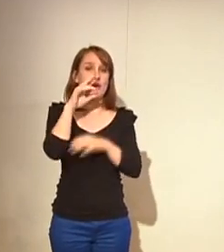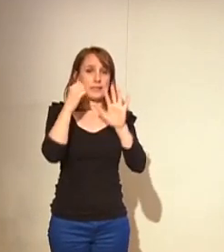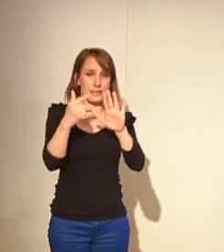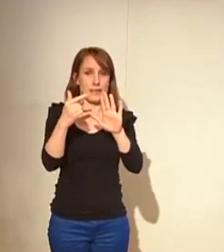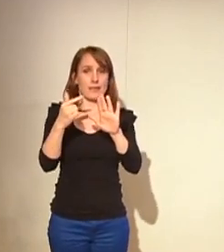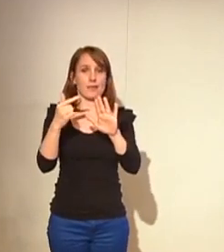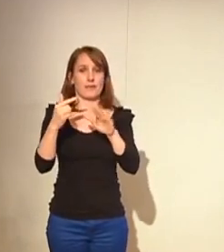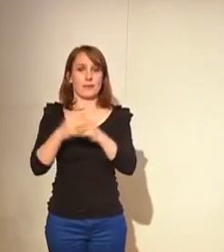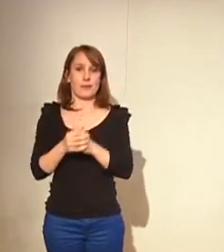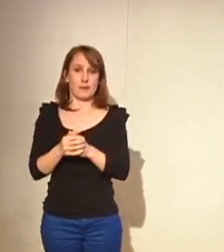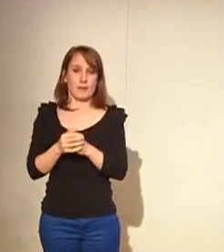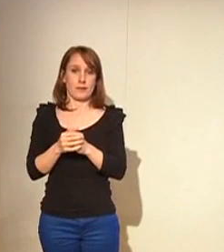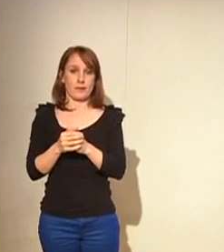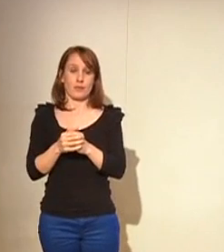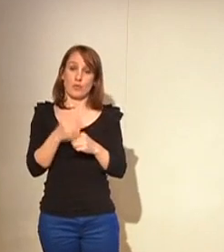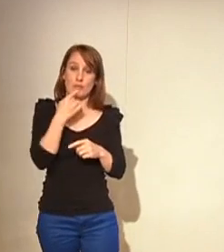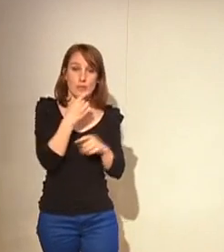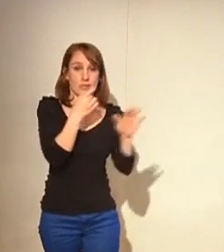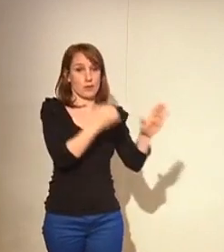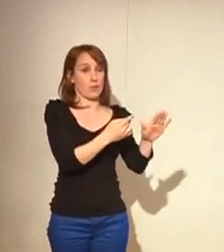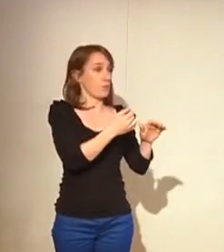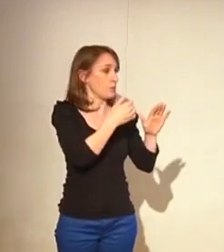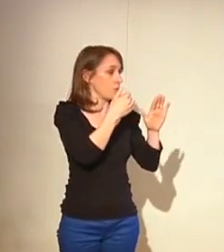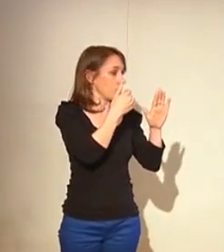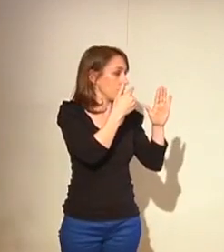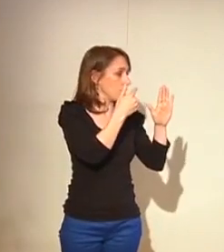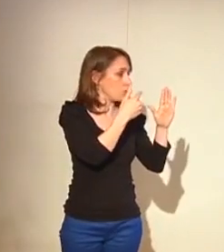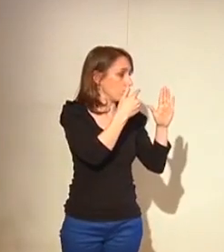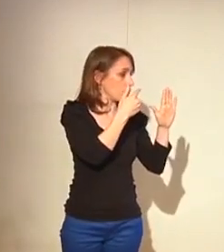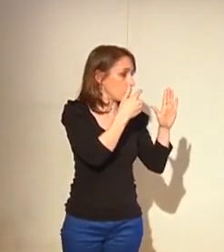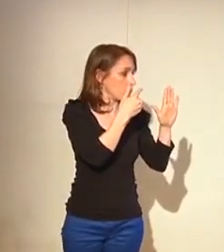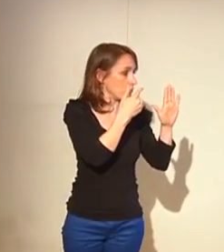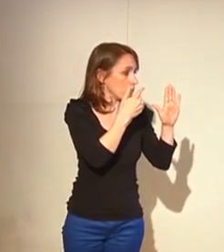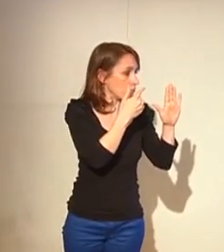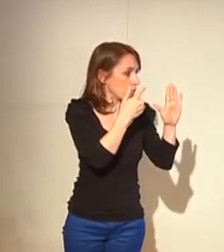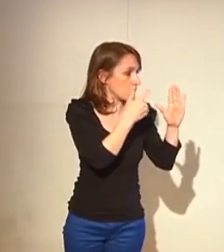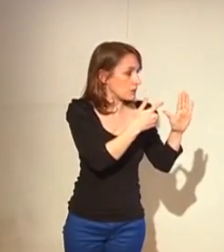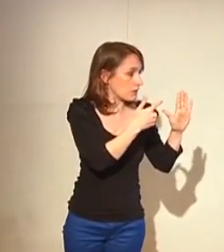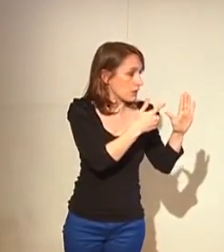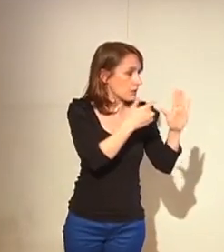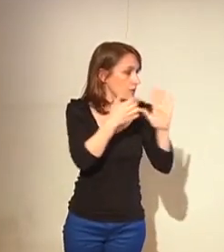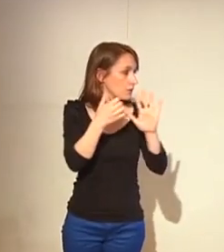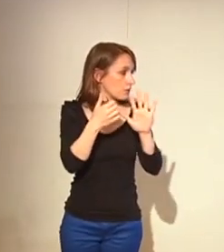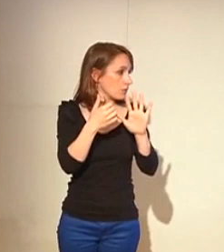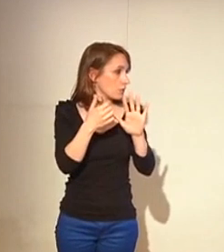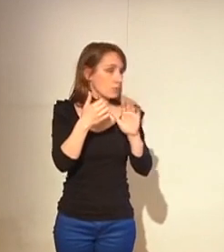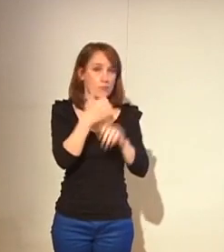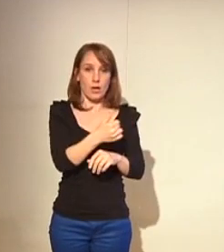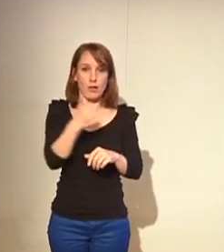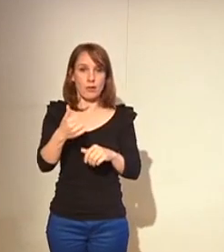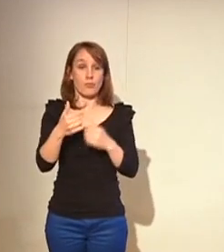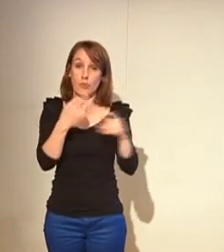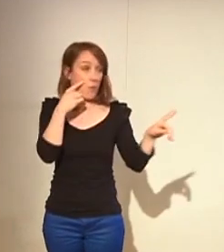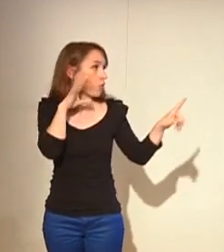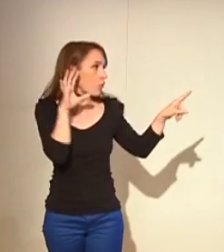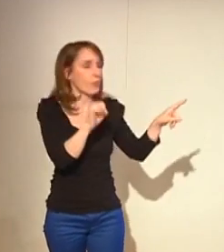RGP et un umpudi donc là il a eu un saut je sais pas si vous avez senti mais dans le dans les acronymes c'est le rassemblement citoyen de la gauche et